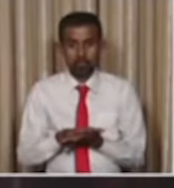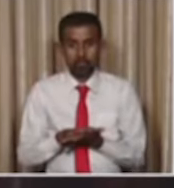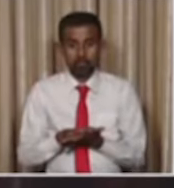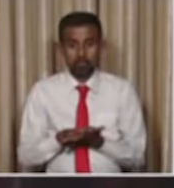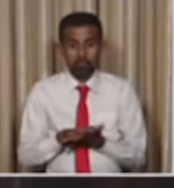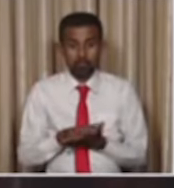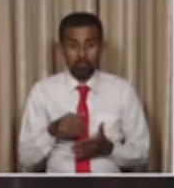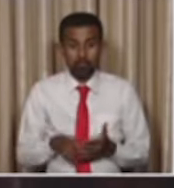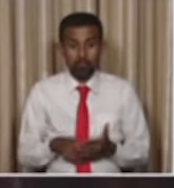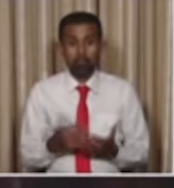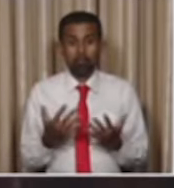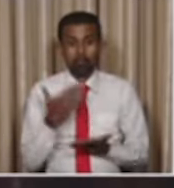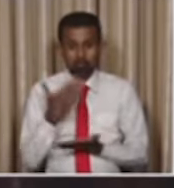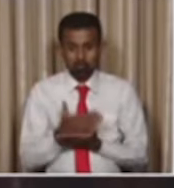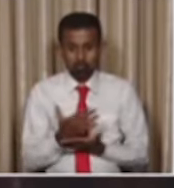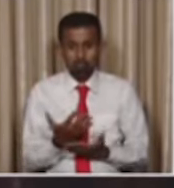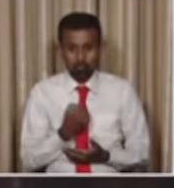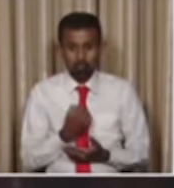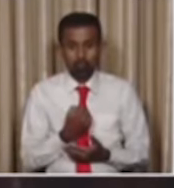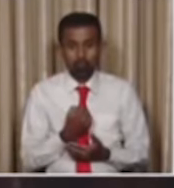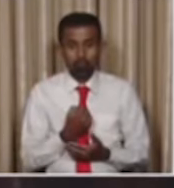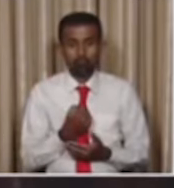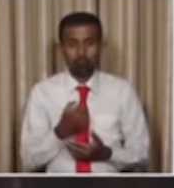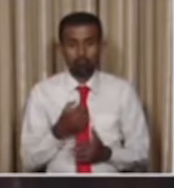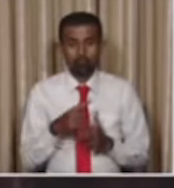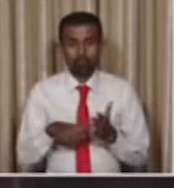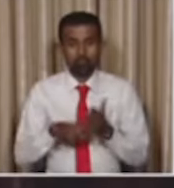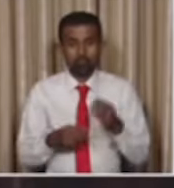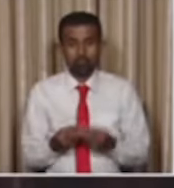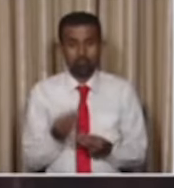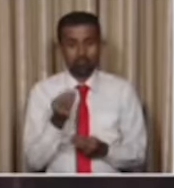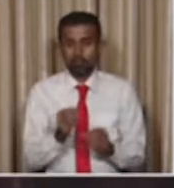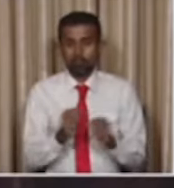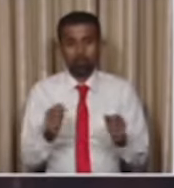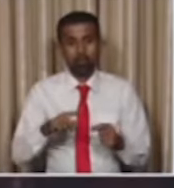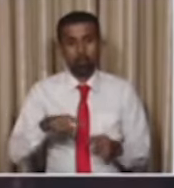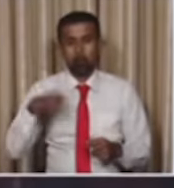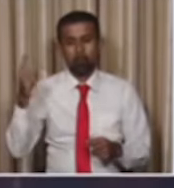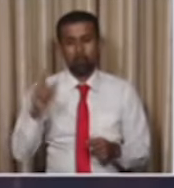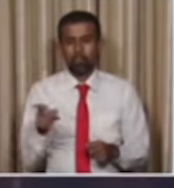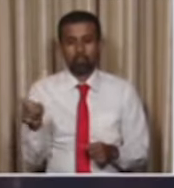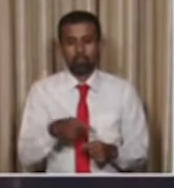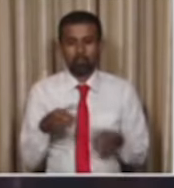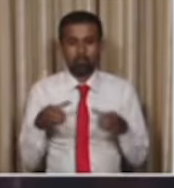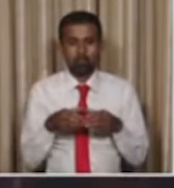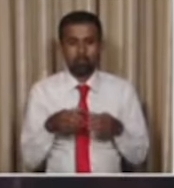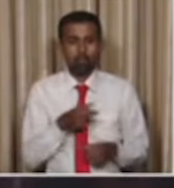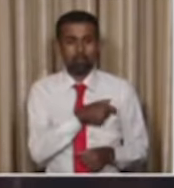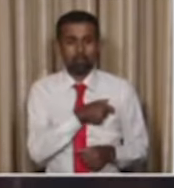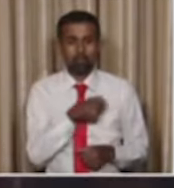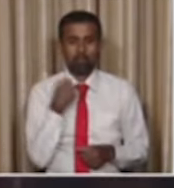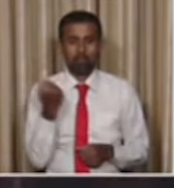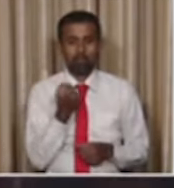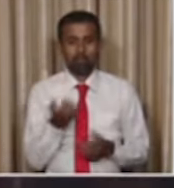එකක් වෙන එක නවත්තන්න අවශ්‍ය නිසා අද මේක ඡන්දයට ඉදිරිපත් කරන්නේ නැතුව වෙන දවසක පක්ෂනායක රැස්වීමකදී එය